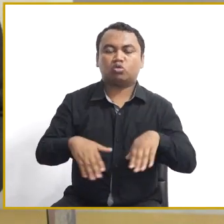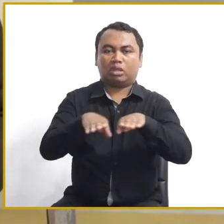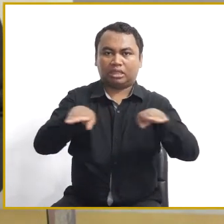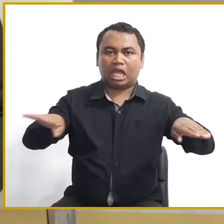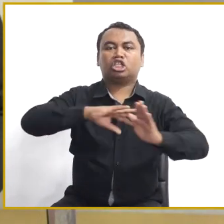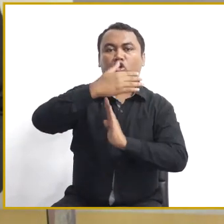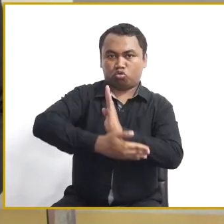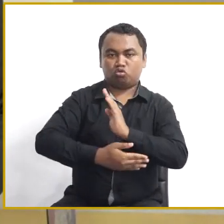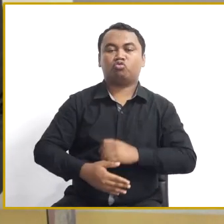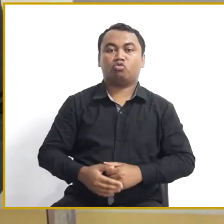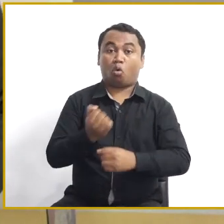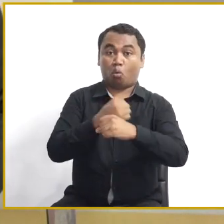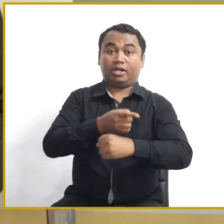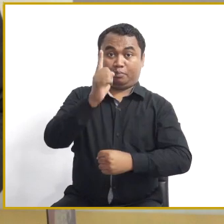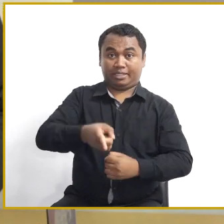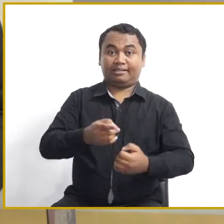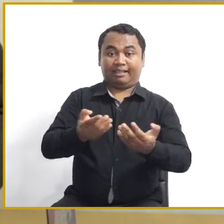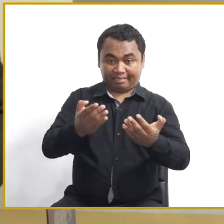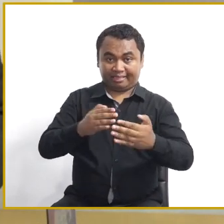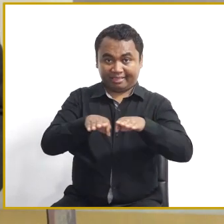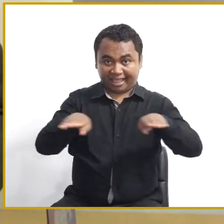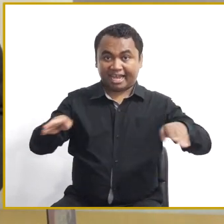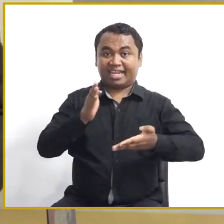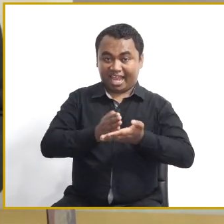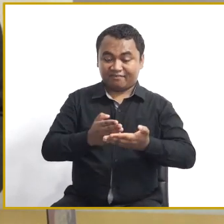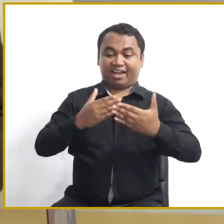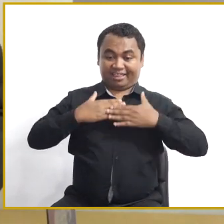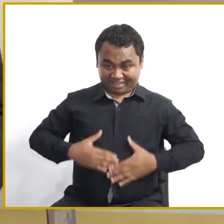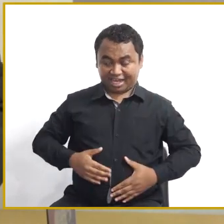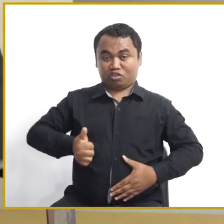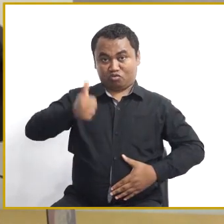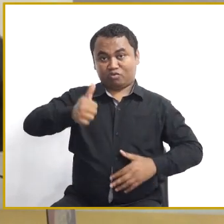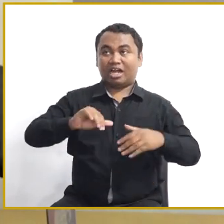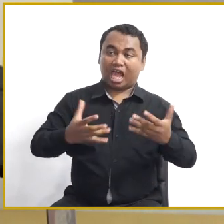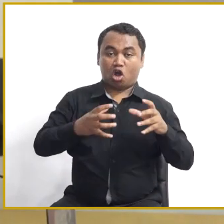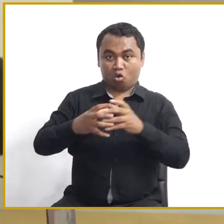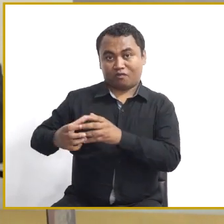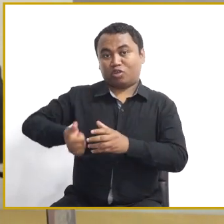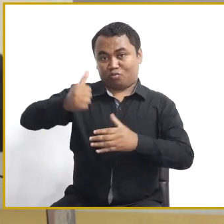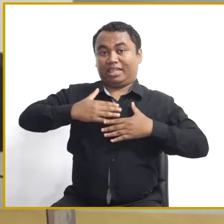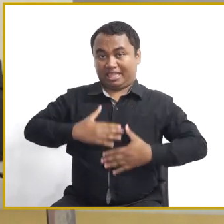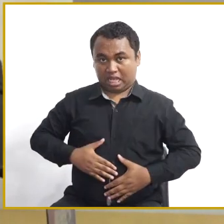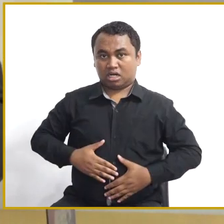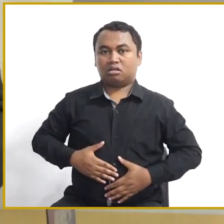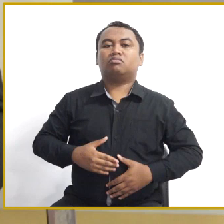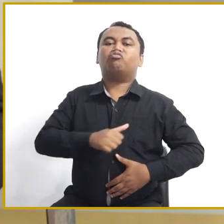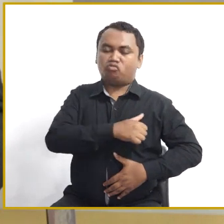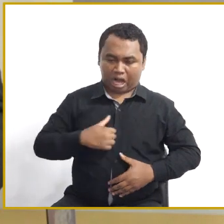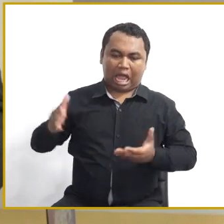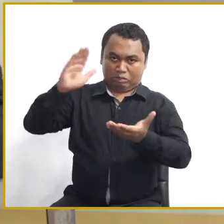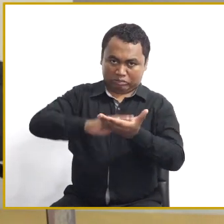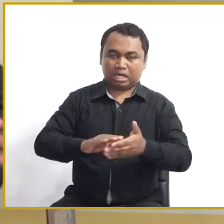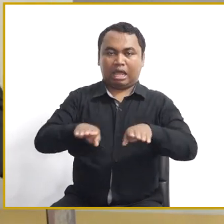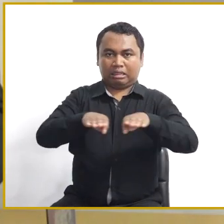ny taninao zay efa anao, akoatra ny lovanao zay efa anao, dia mahazo tany 1000 m²